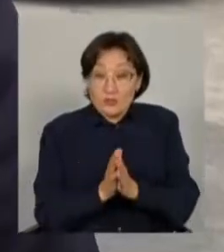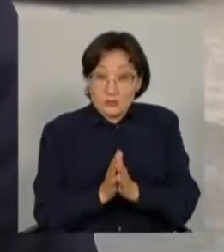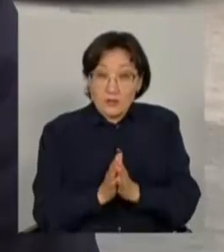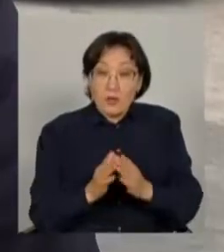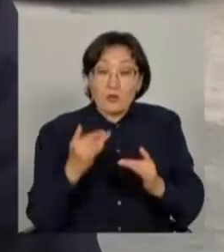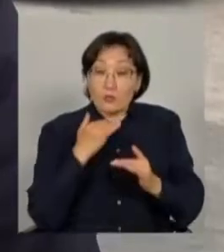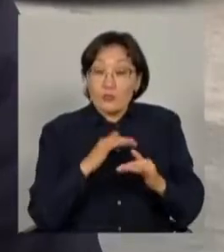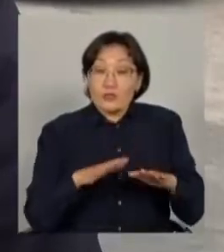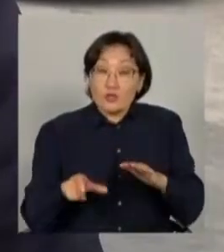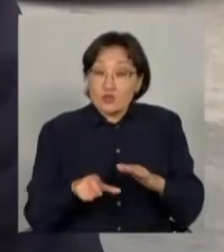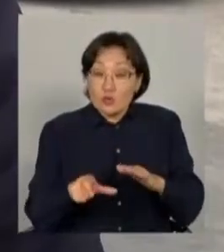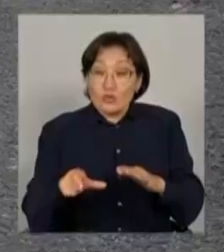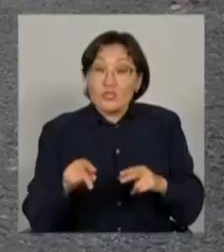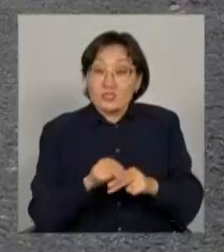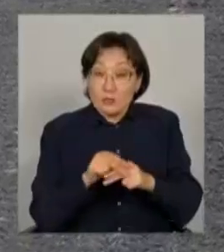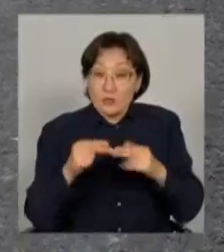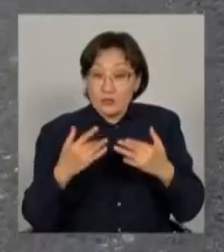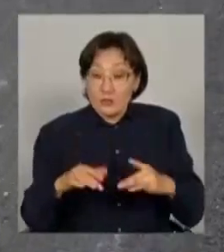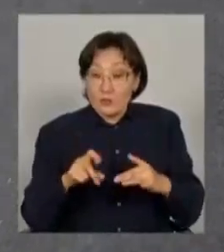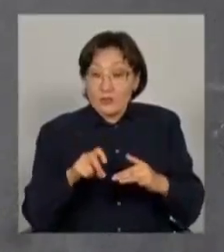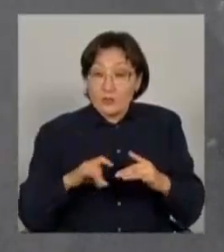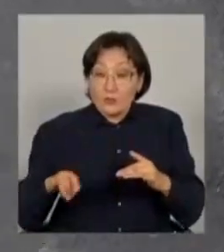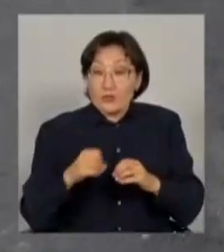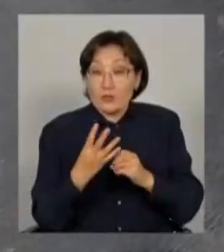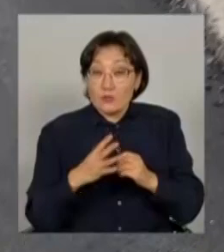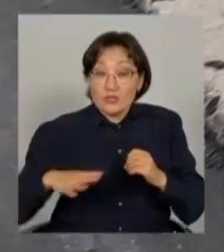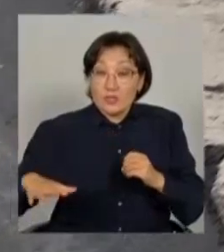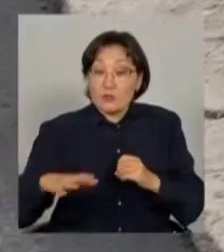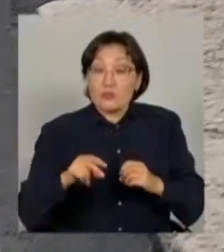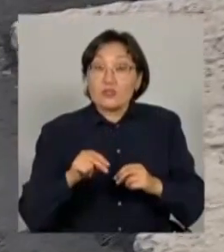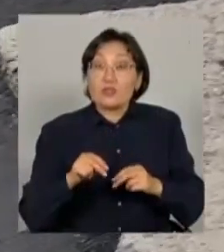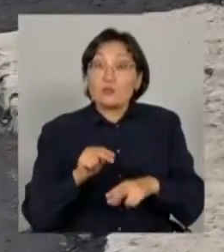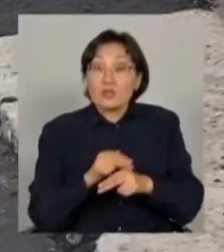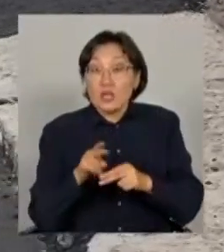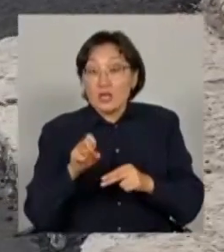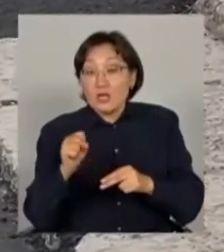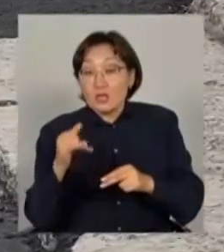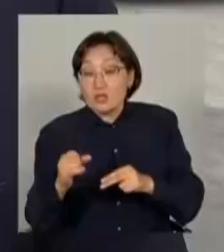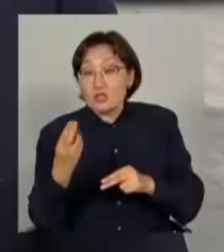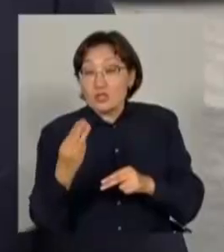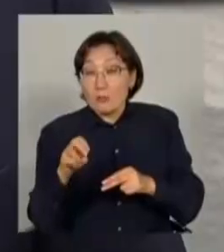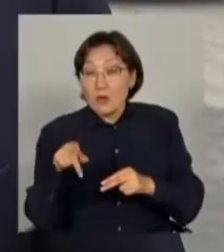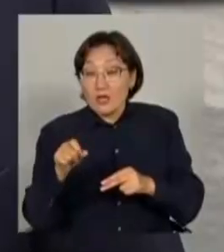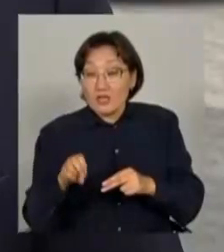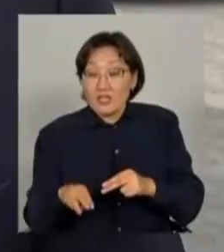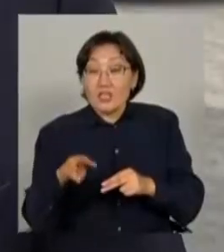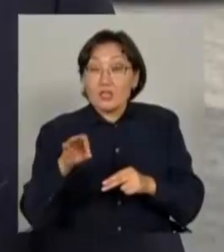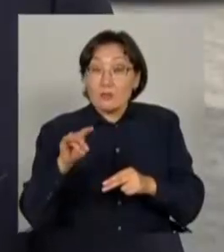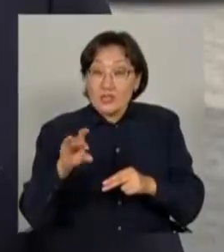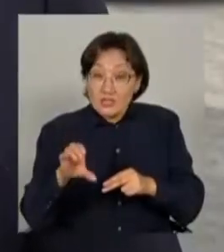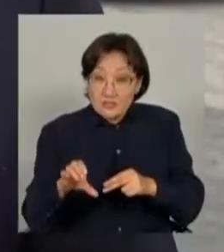қазір көп жерде жол қалпына келтірілді. Алатау бойынша 14-ші аумақта жөнделіп жатыр. Қарасуда, Шапағатта,